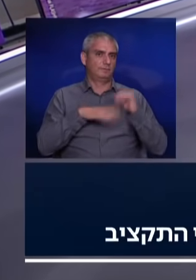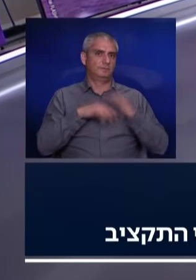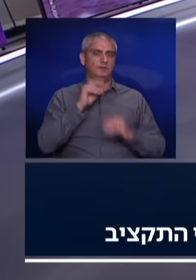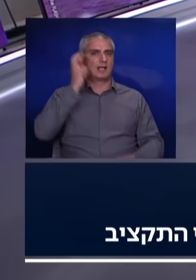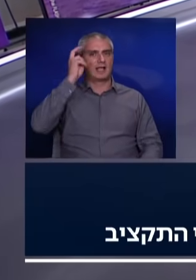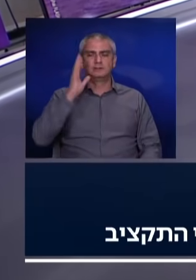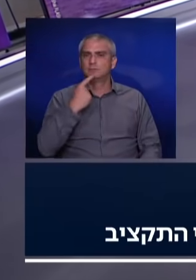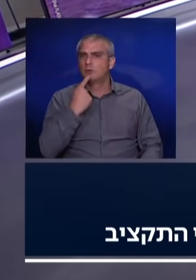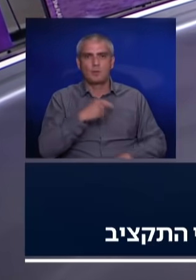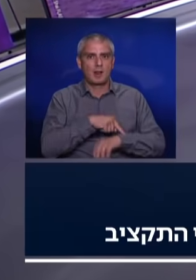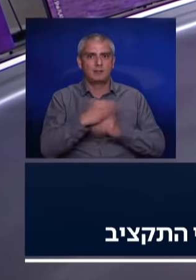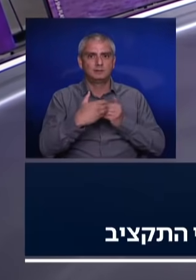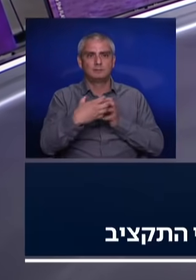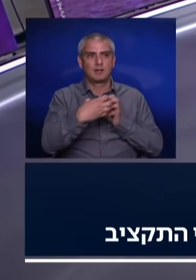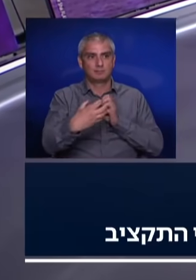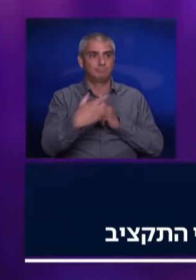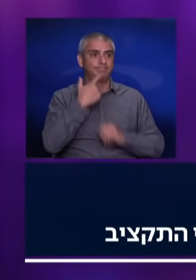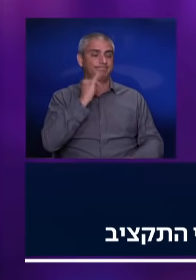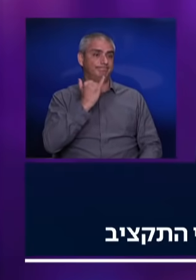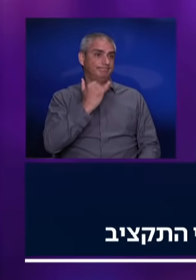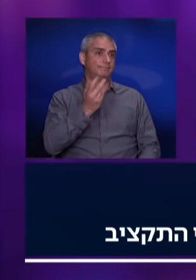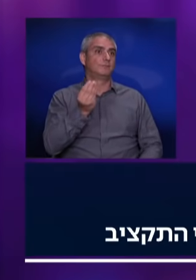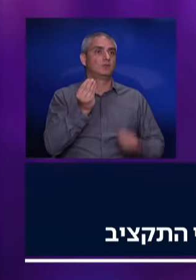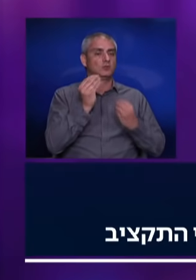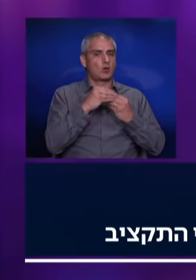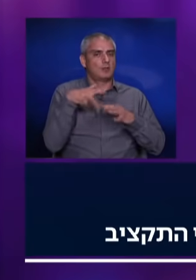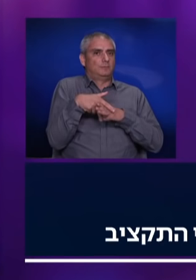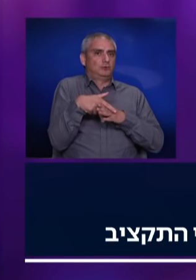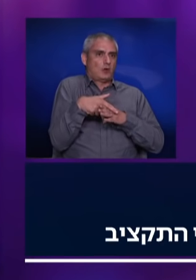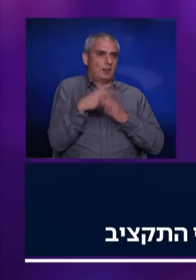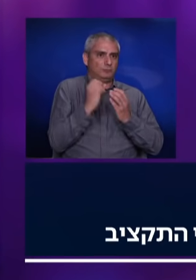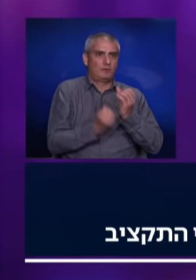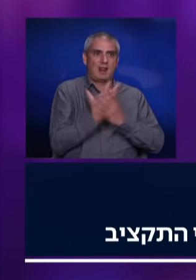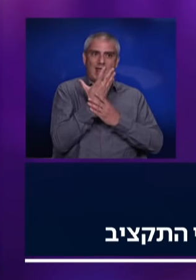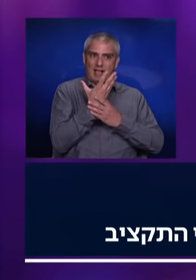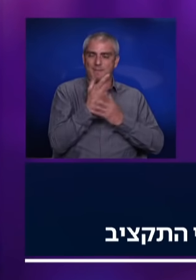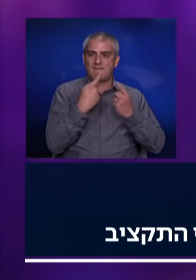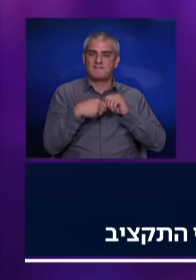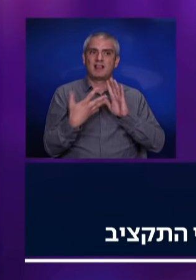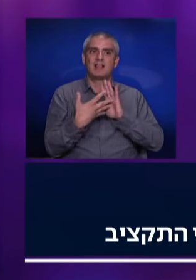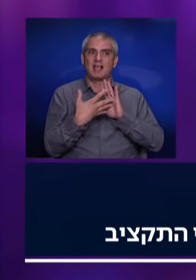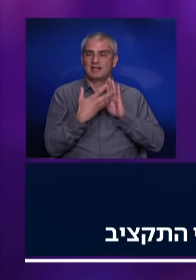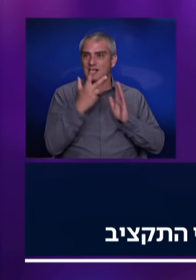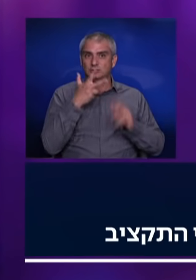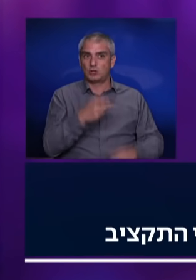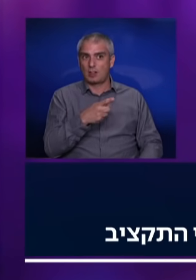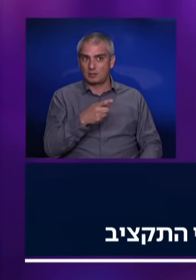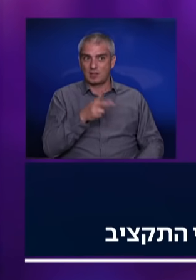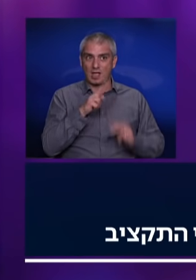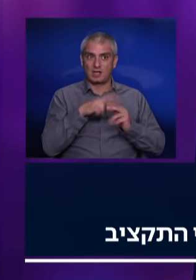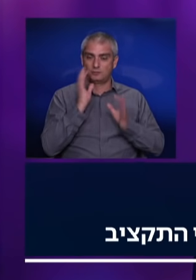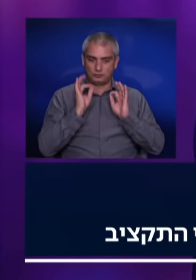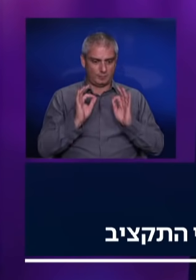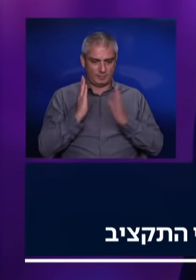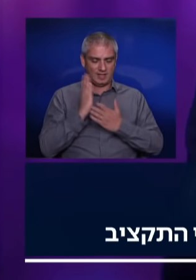על לוחות הזמנים? כן, אז מיכאל, נראה שיש עוד מכשול בדרך להקמת ועדת החקירה לצוללות. אחרי שבאמת